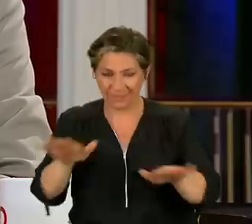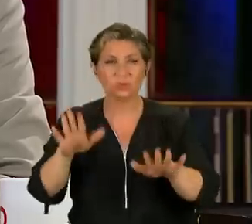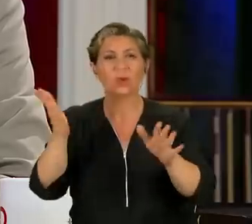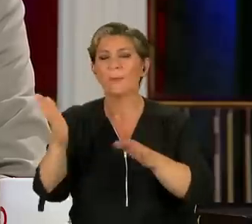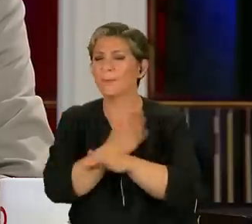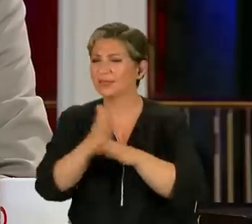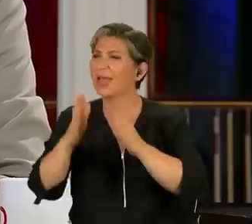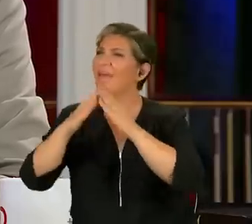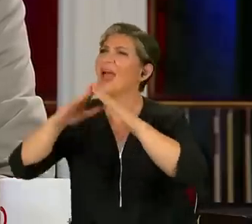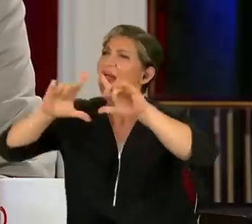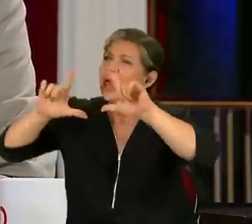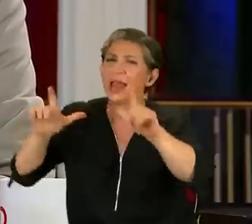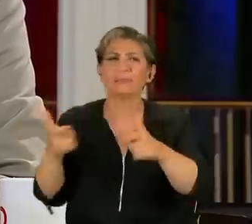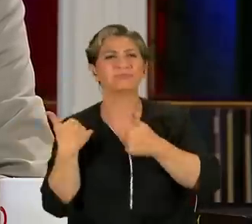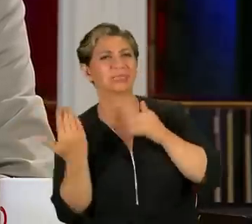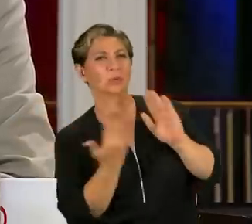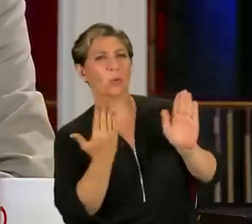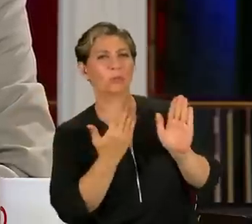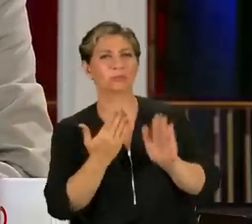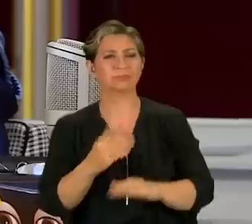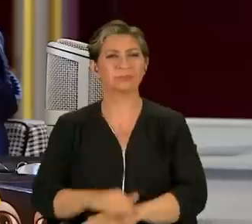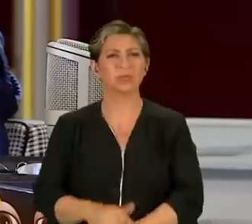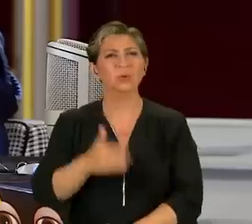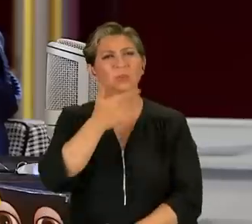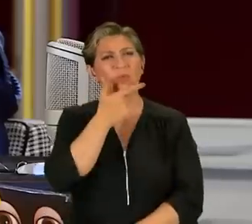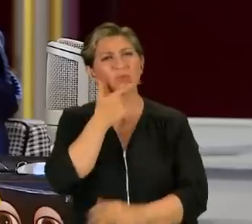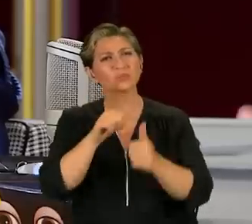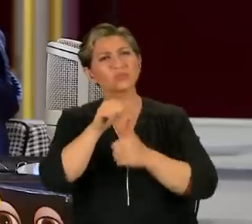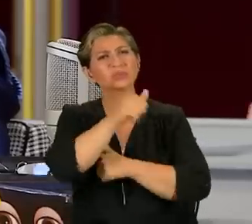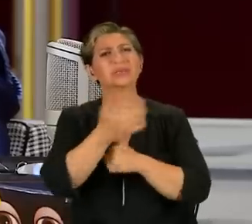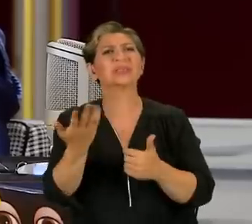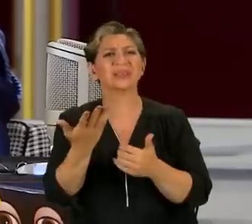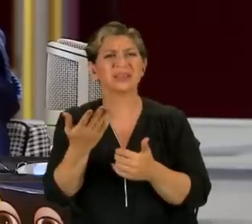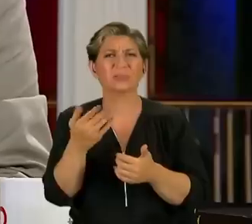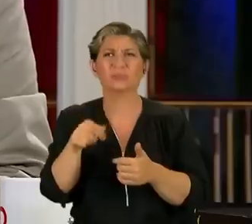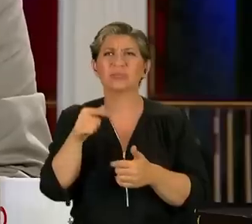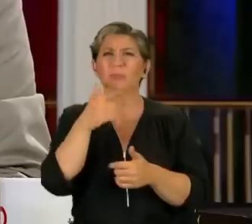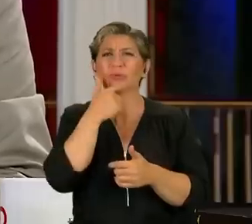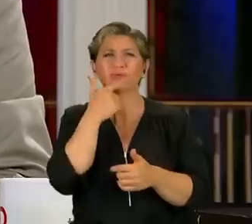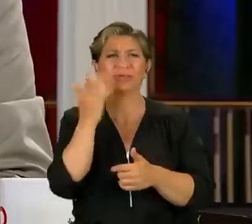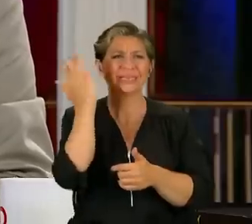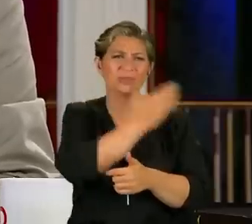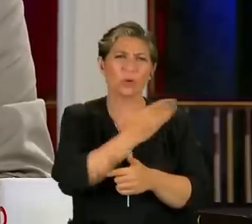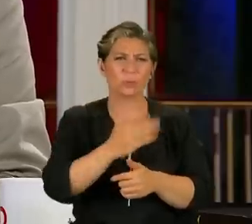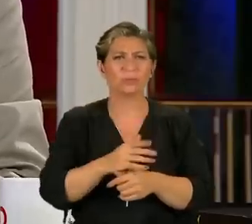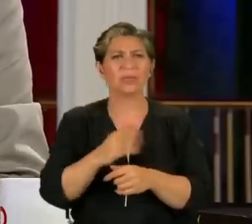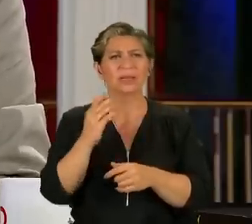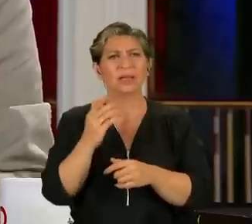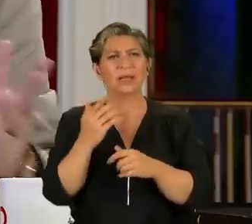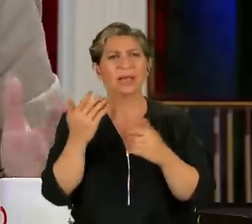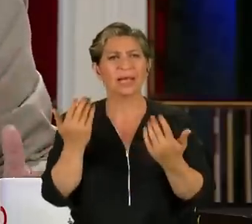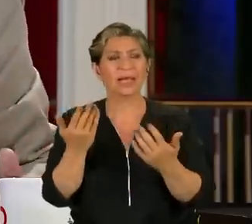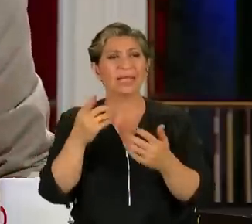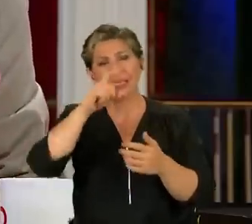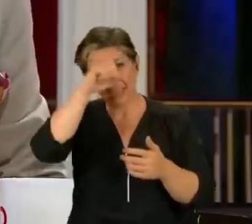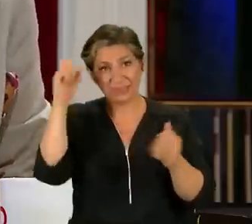Sonra pılımı pırtımı topladığım gibi gidiyorum. Peki yani Bodrum o kadar uzak değil ya. Buradan kalkıp Bodrum'a... Yani değil. Bodrum'a gidiyorum ama.